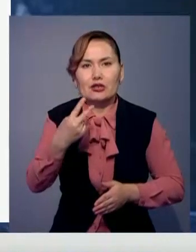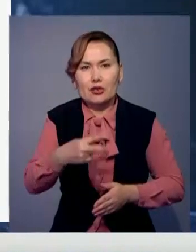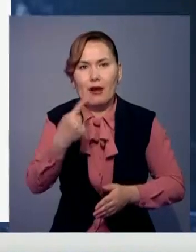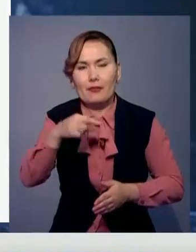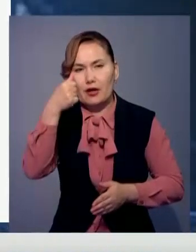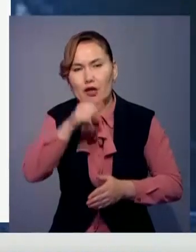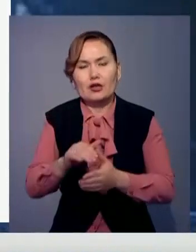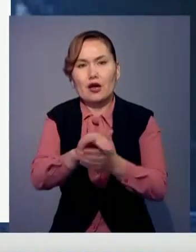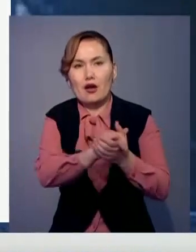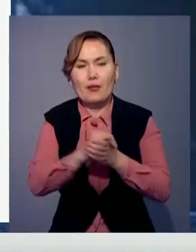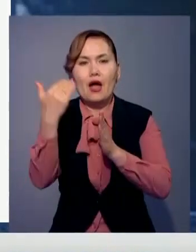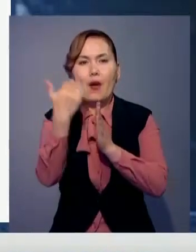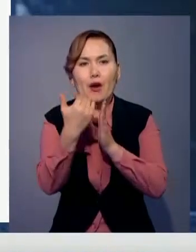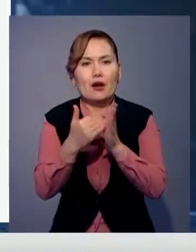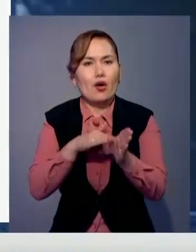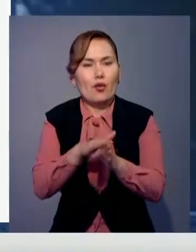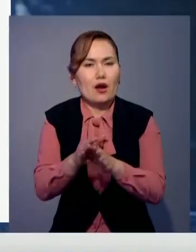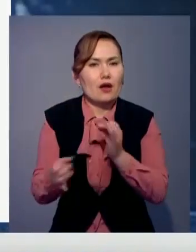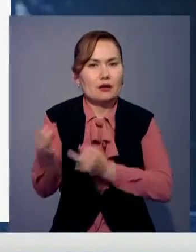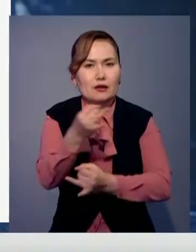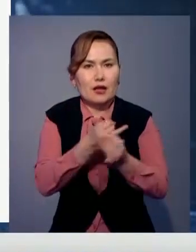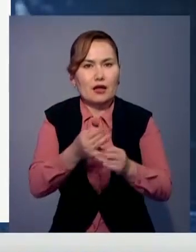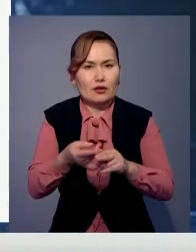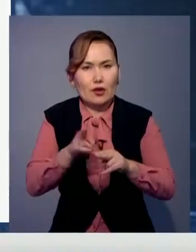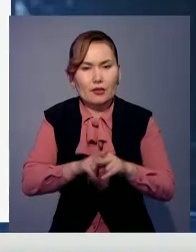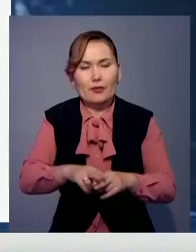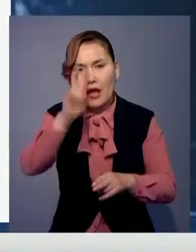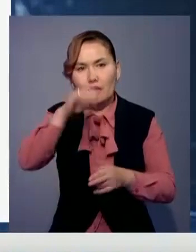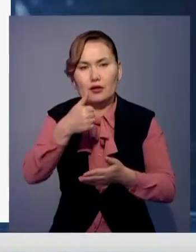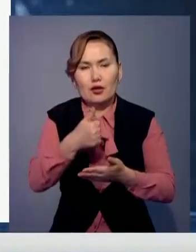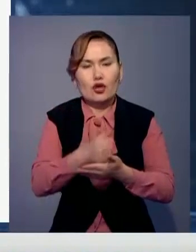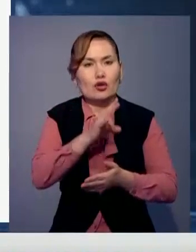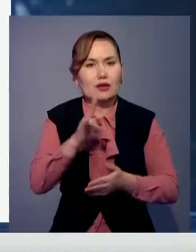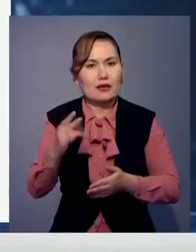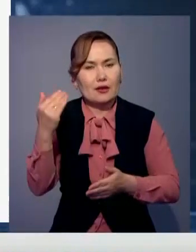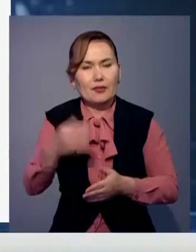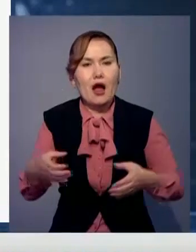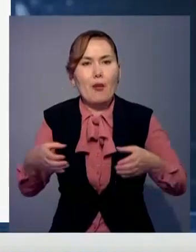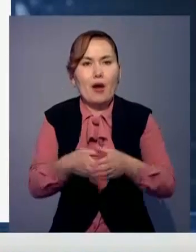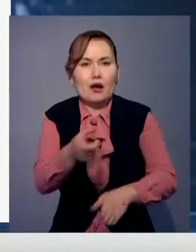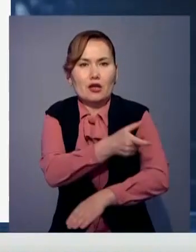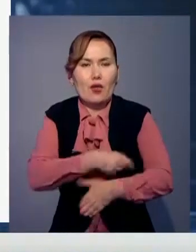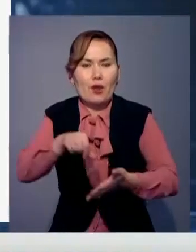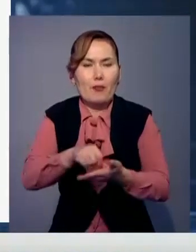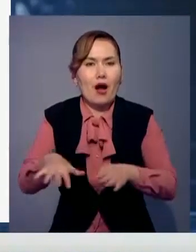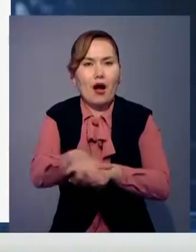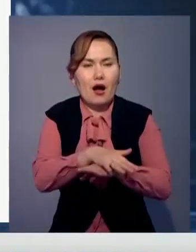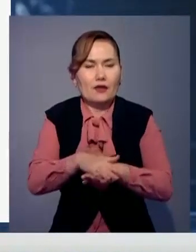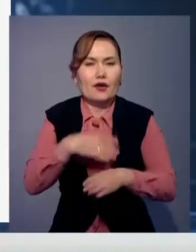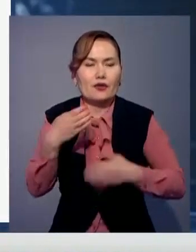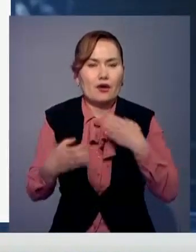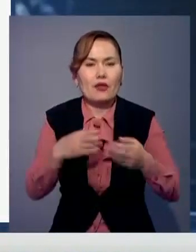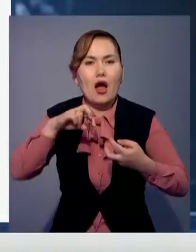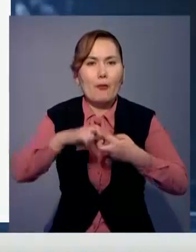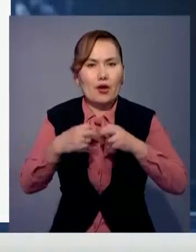тұрақтылық, жасампаздық бағдарламасының орындалу барысы талқыланды. Осы орайда елбасы партия мүшелері халықты толғантқан проблемаларды шешуге